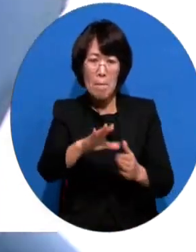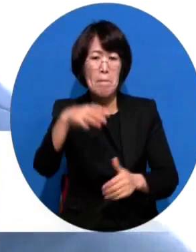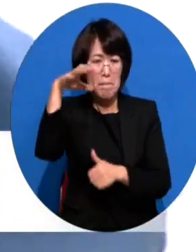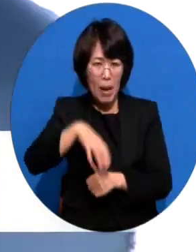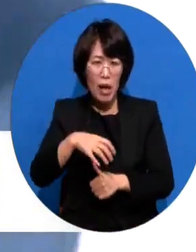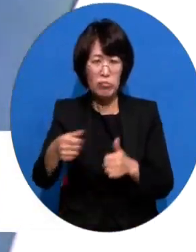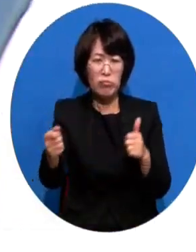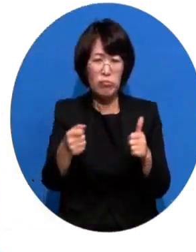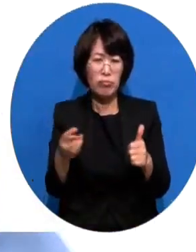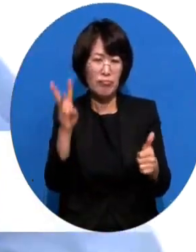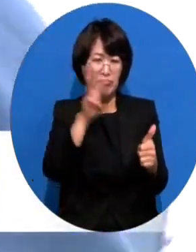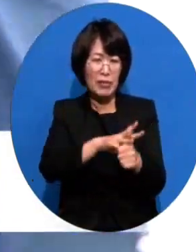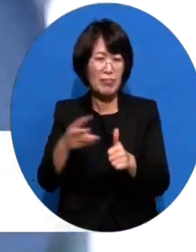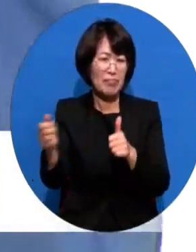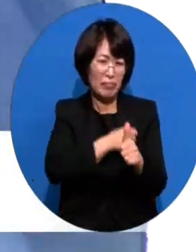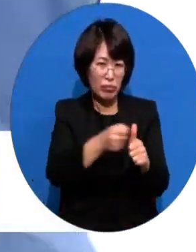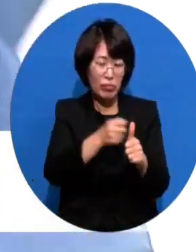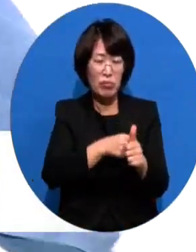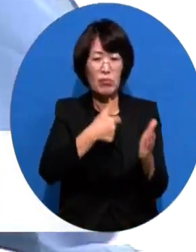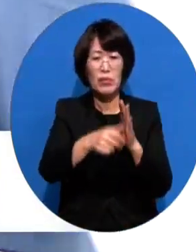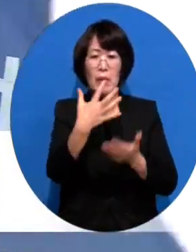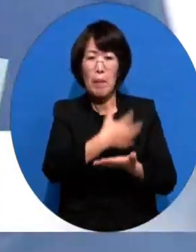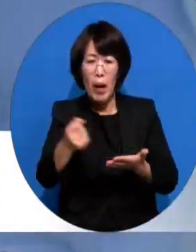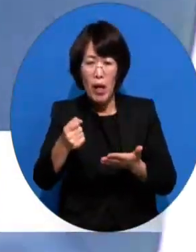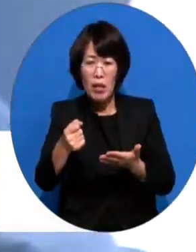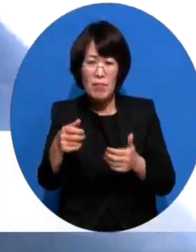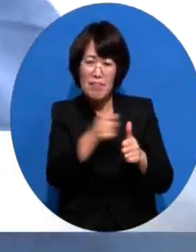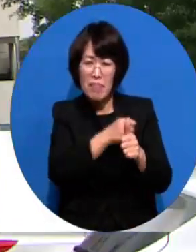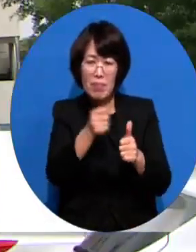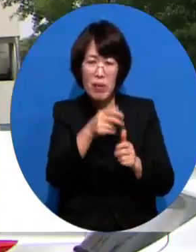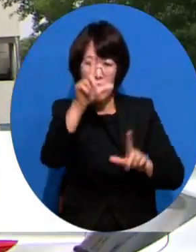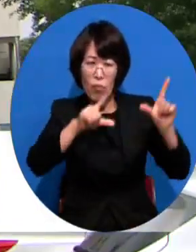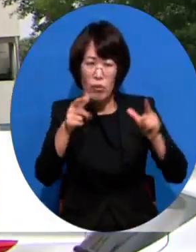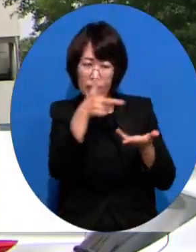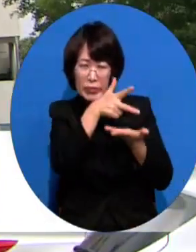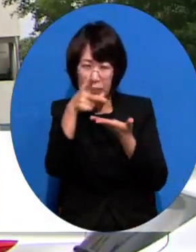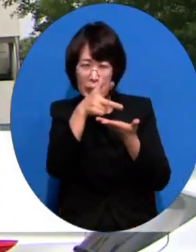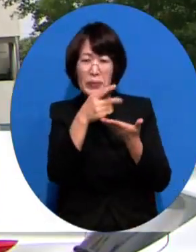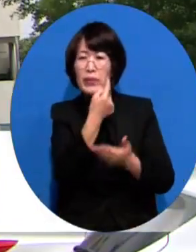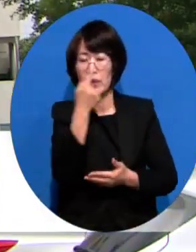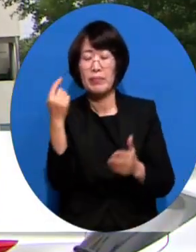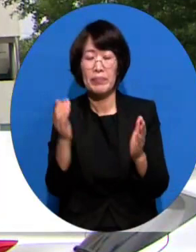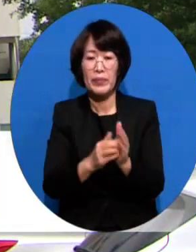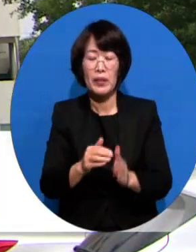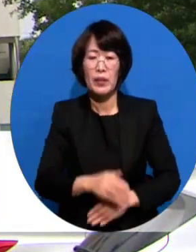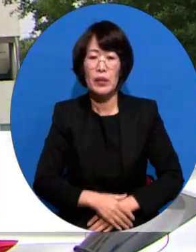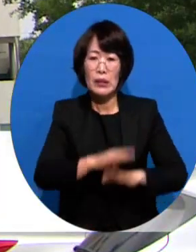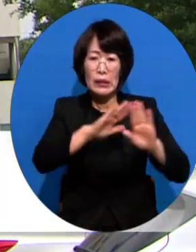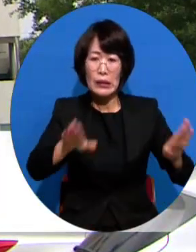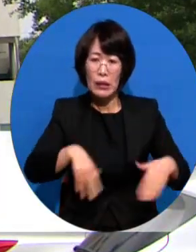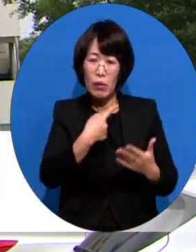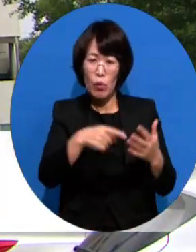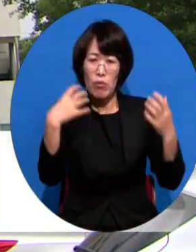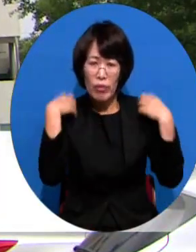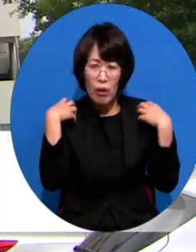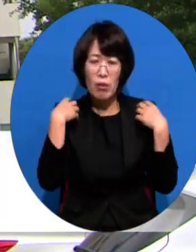있으며 소지품을 빼앗고 폭행 장면을 촬영한 것으로 조사됐습니다.